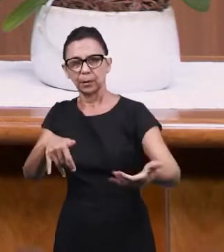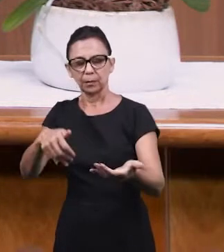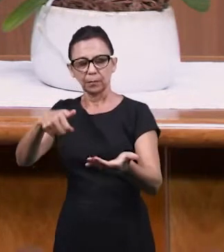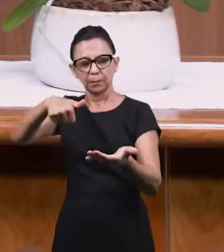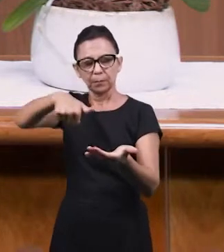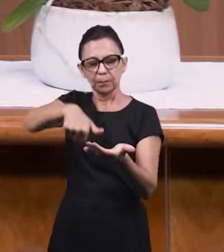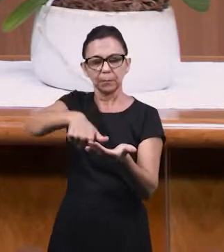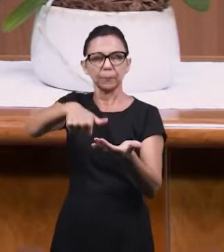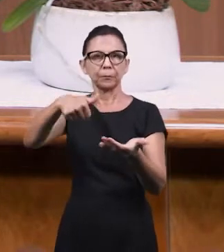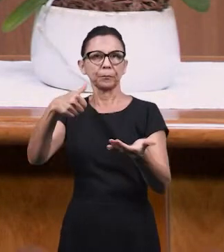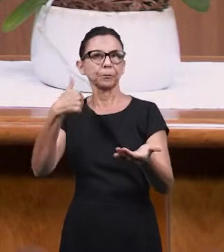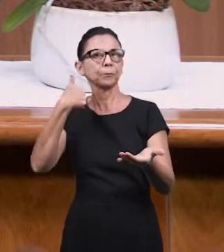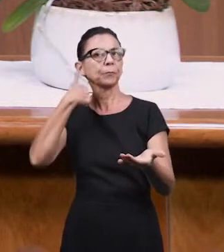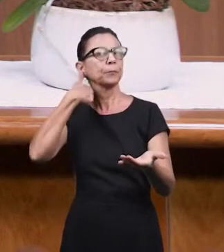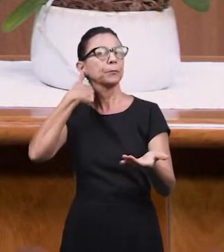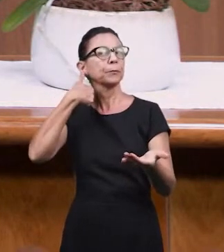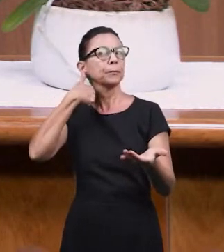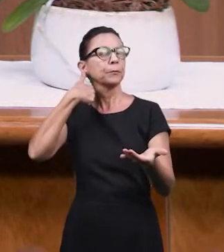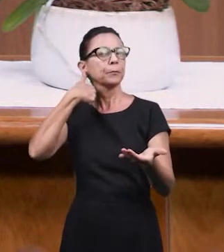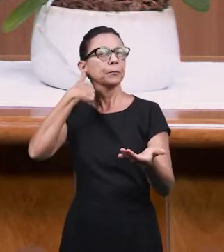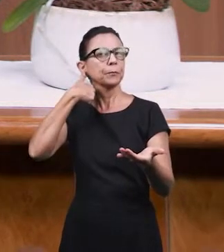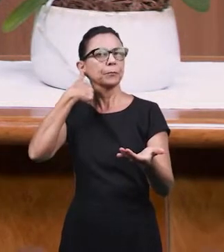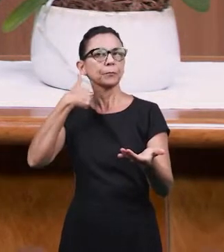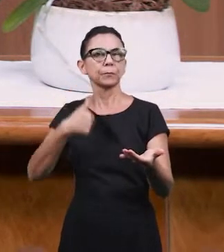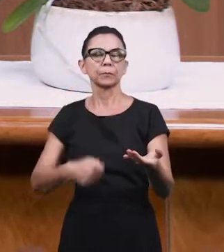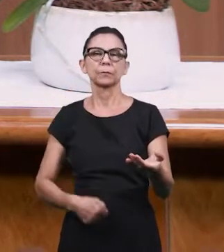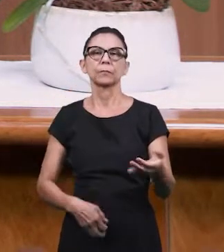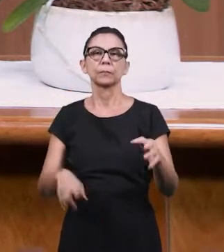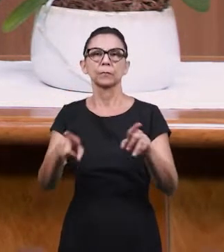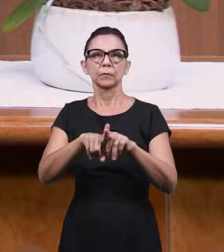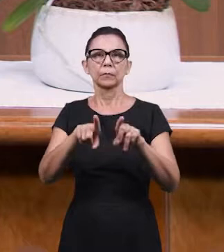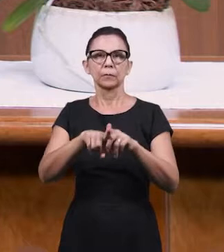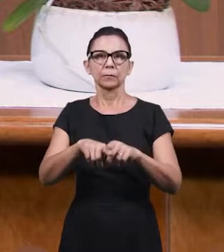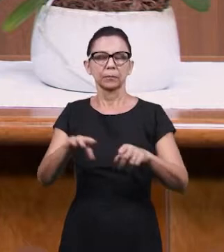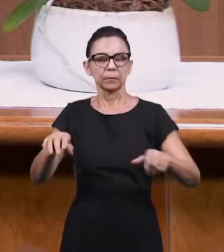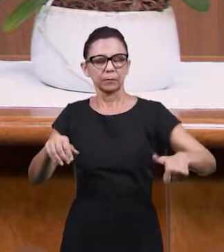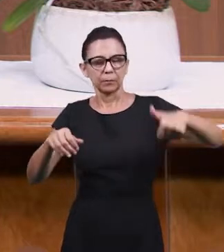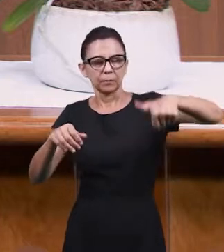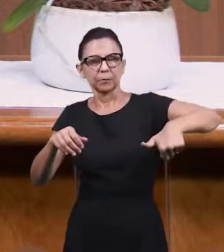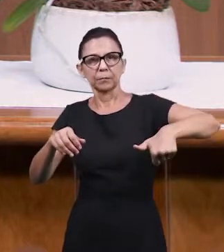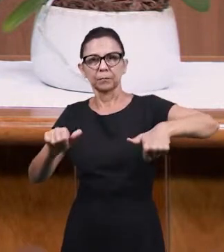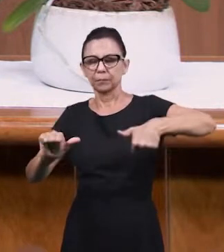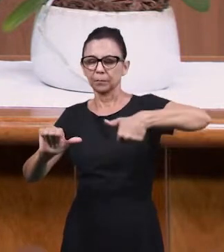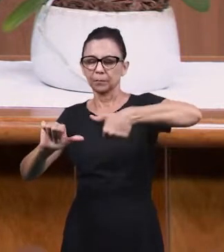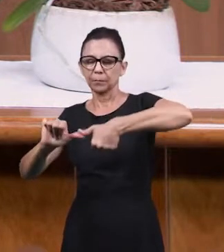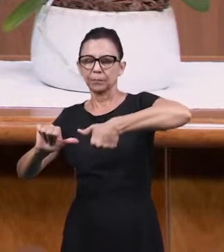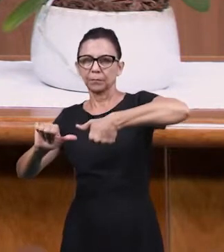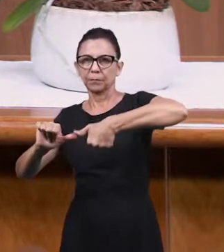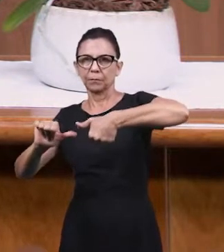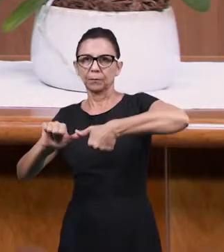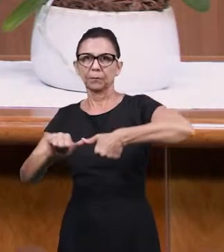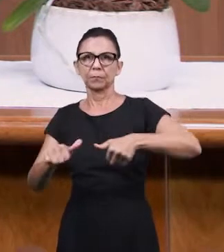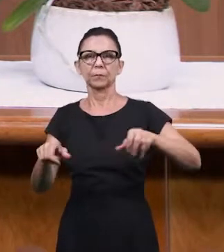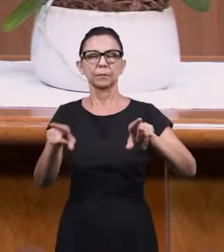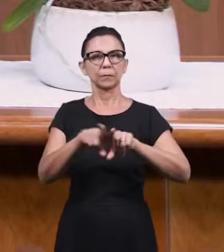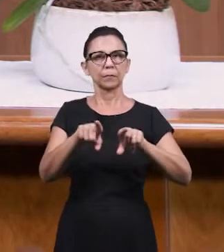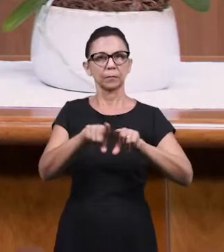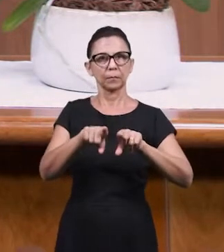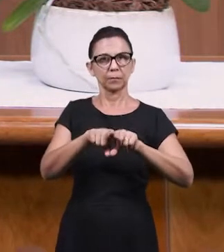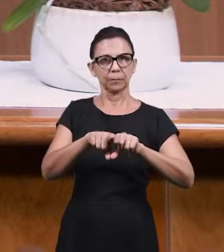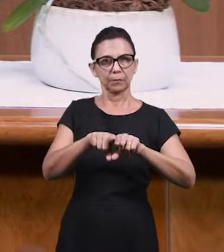tu en mettras sur le lobe de l'oreille droite, sur le pouce de leur